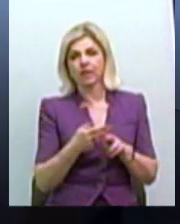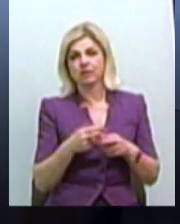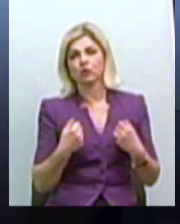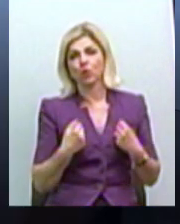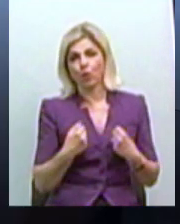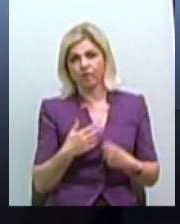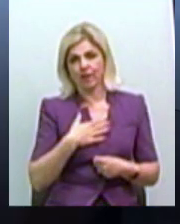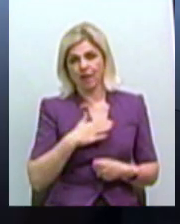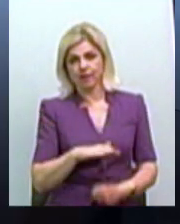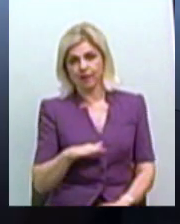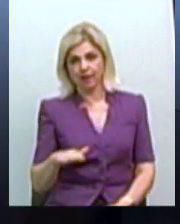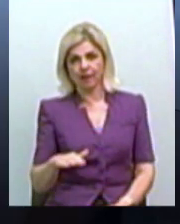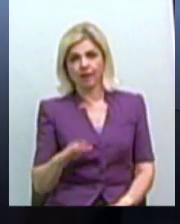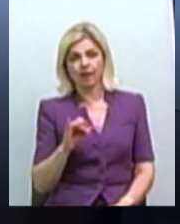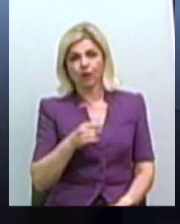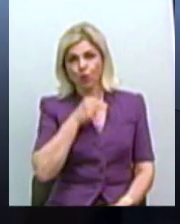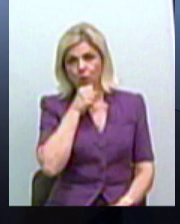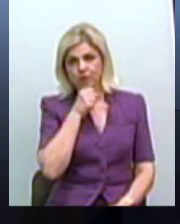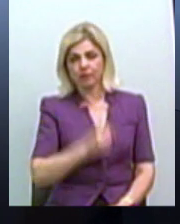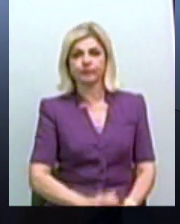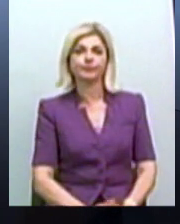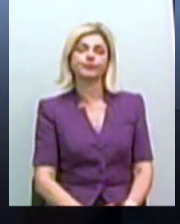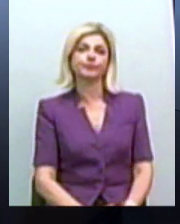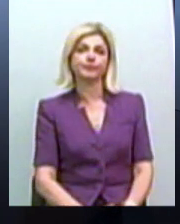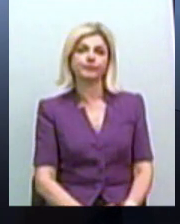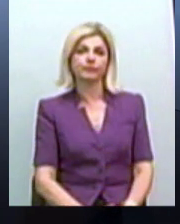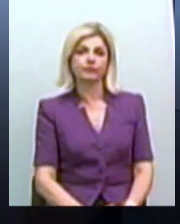здоров'я наших дітей і дорослих. Дуже дякую.